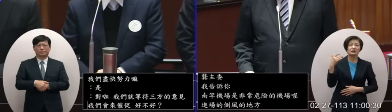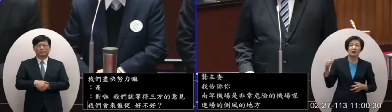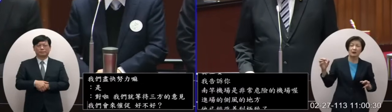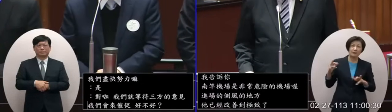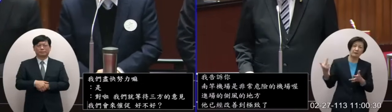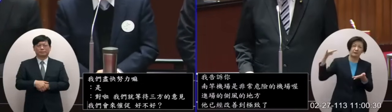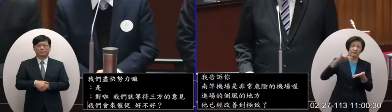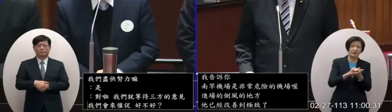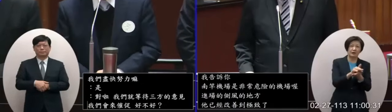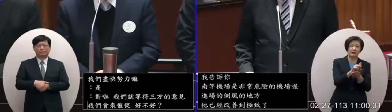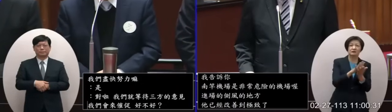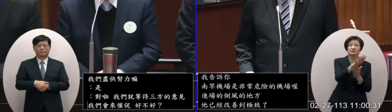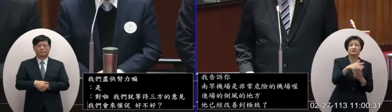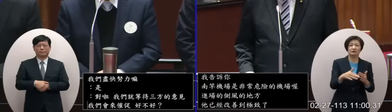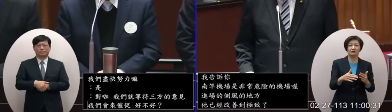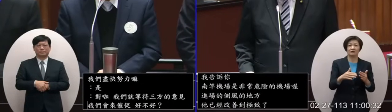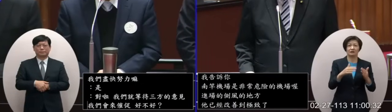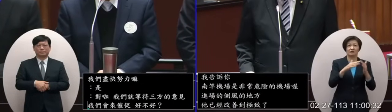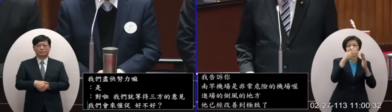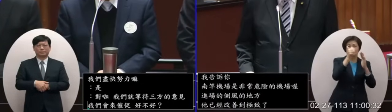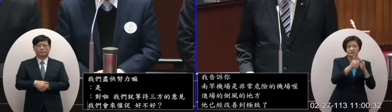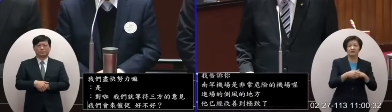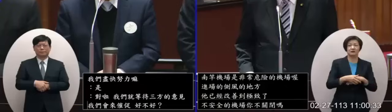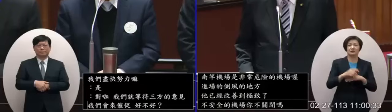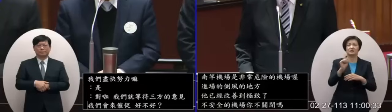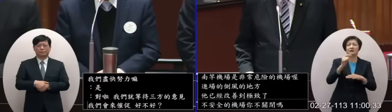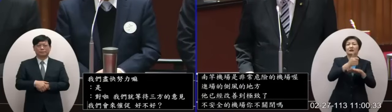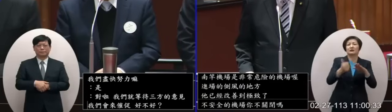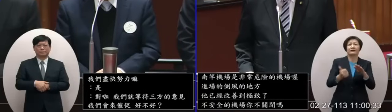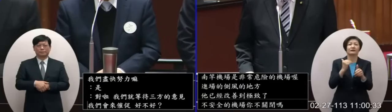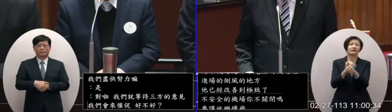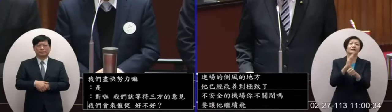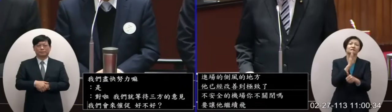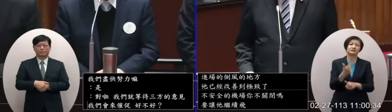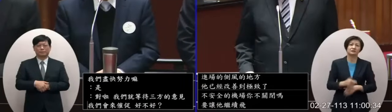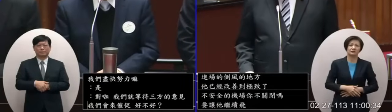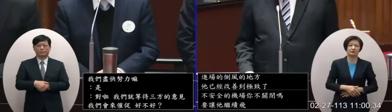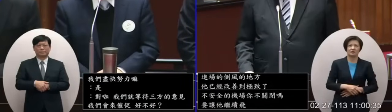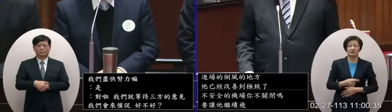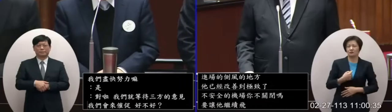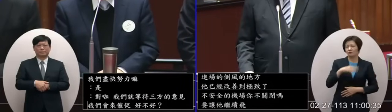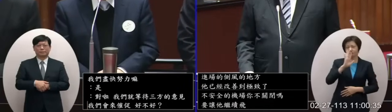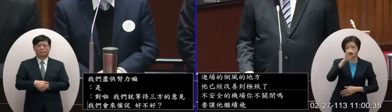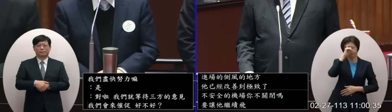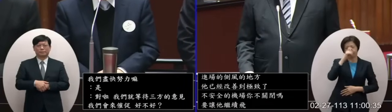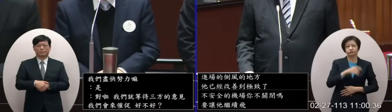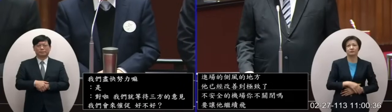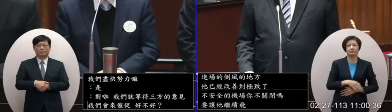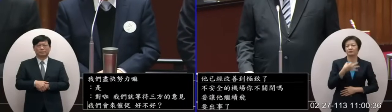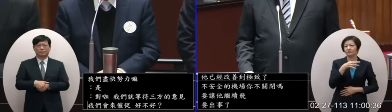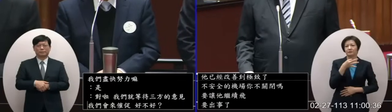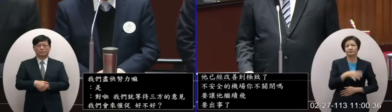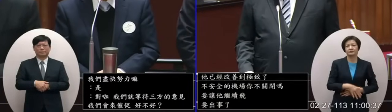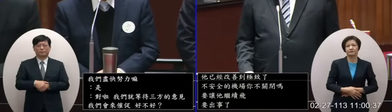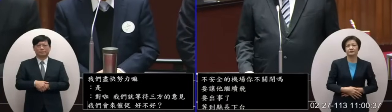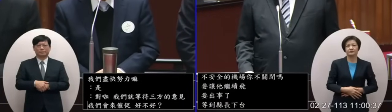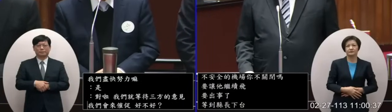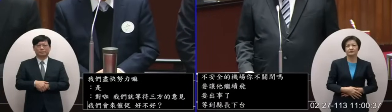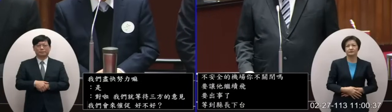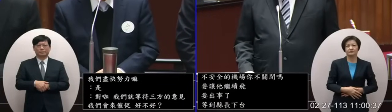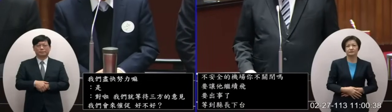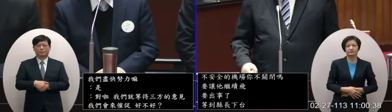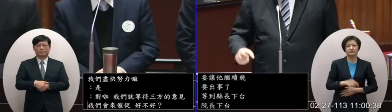长下台，是不是这样？向国人道歉，要搞到这样的地步吗？我不希望有这样的事情发生的。所